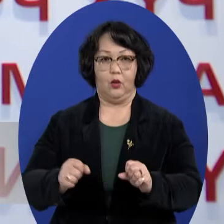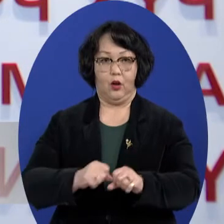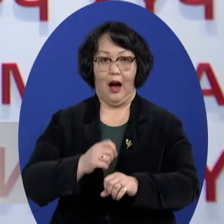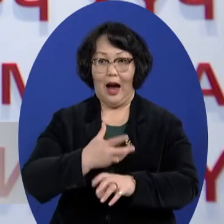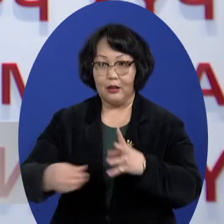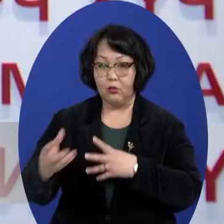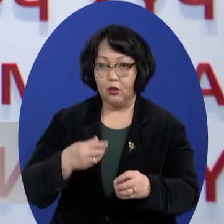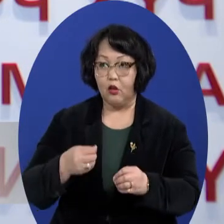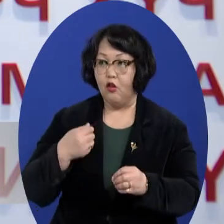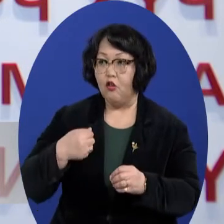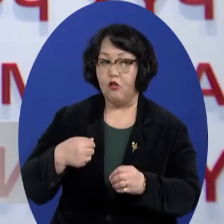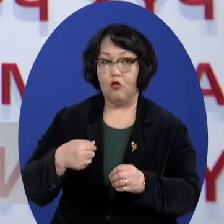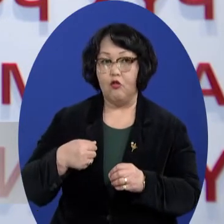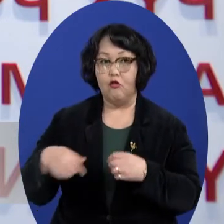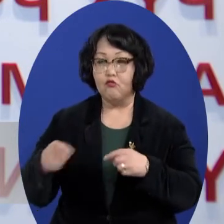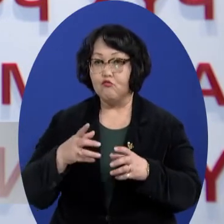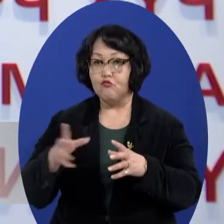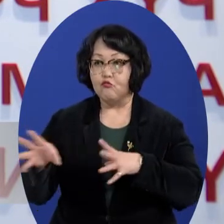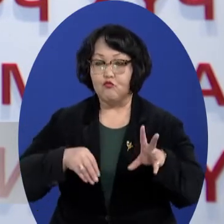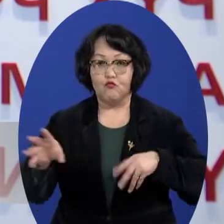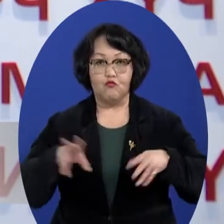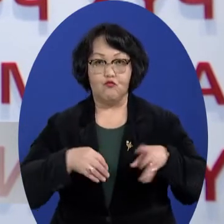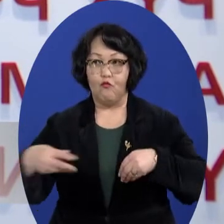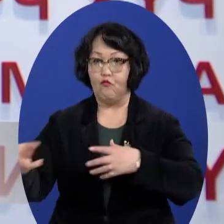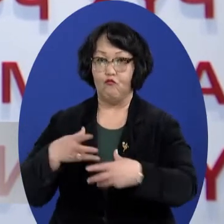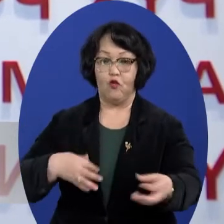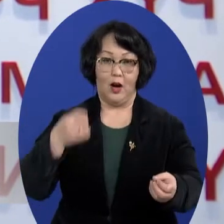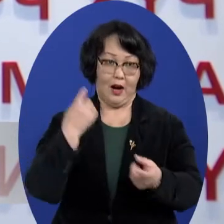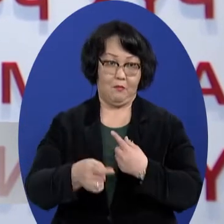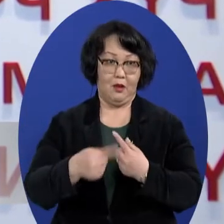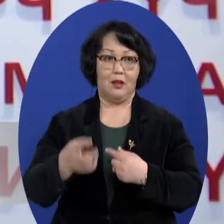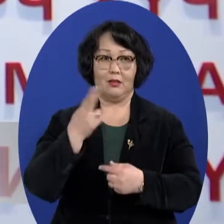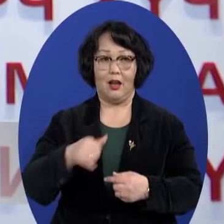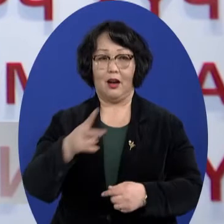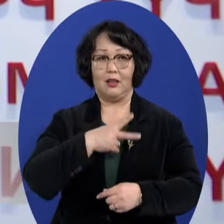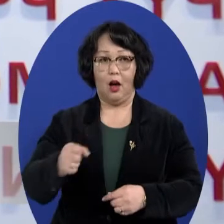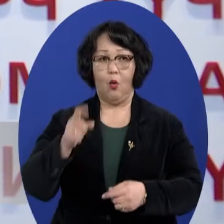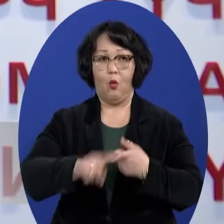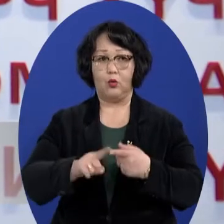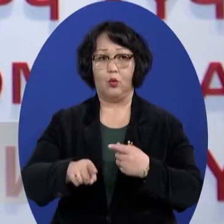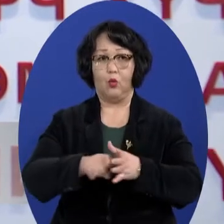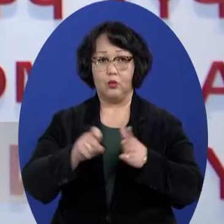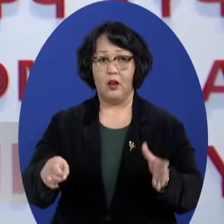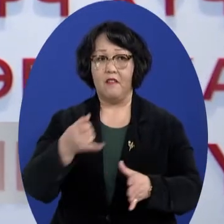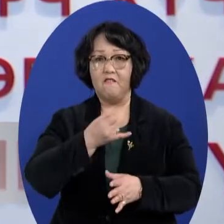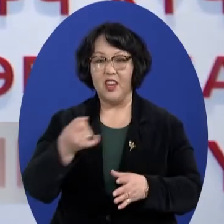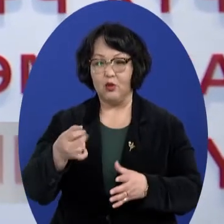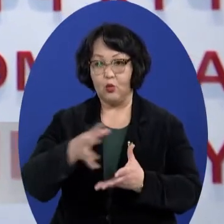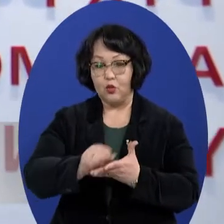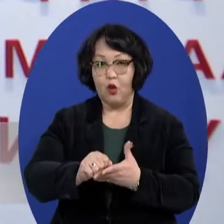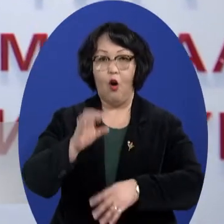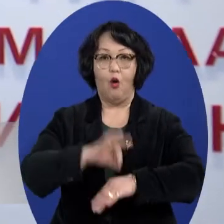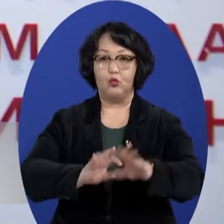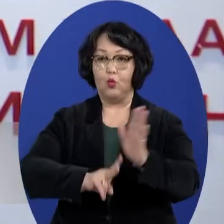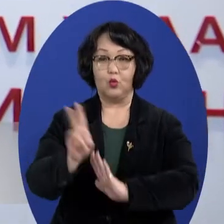байна. Тэгэхээр дархлаа үүсчихсэн учраас дархлаа маш хурдан хугацаанд нөгөө вирусыг устгаад өвчлөхгүй. Гэхдээ